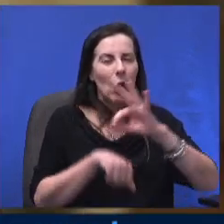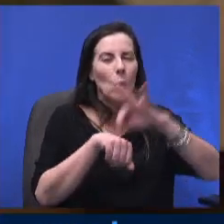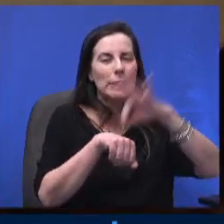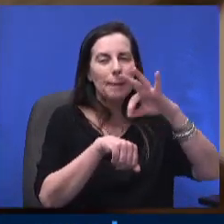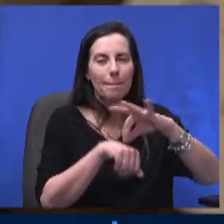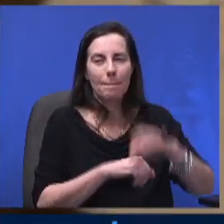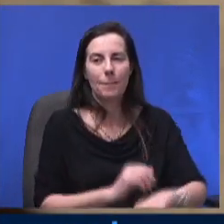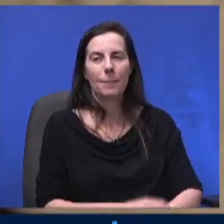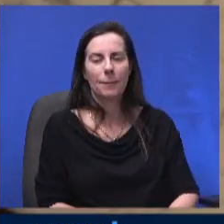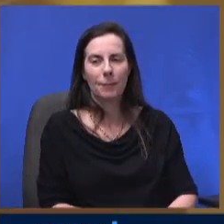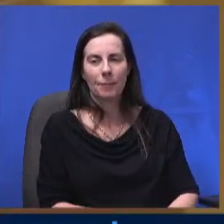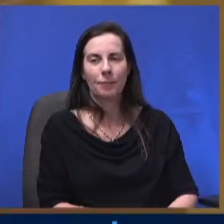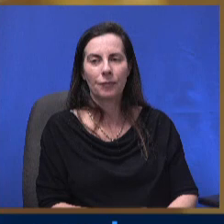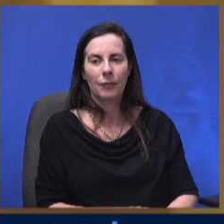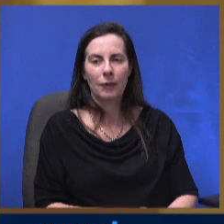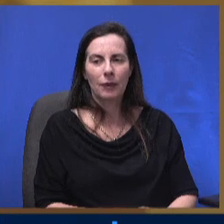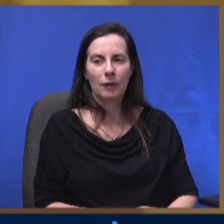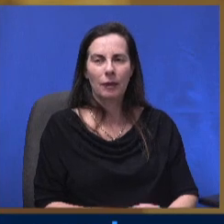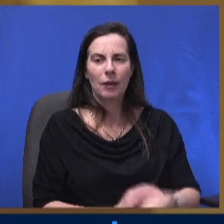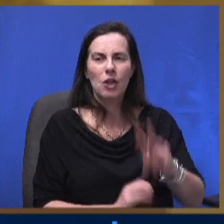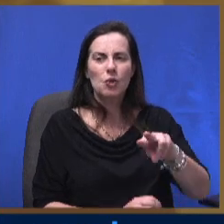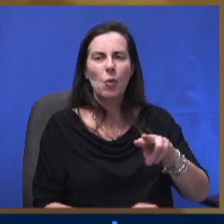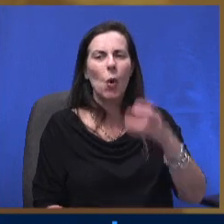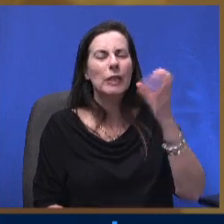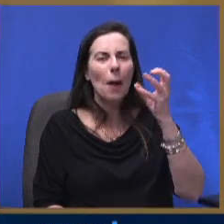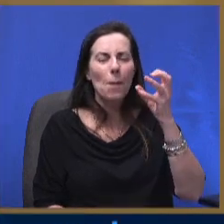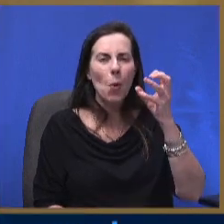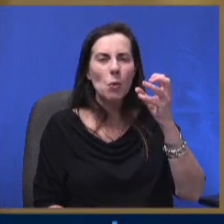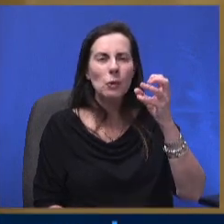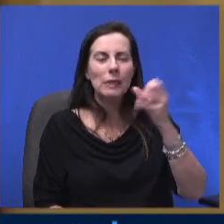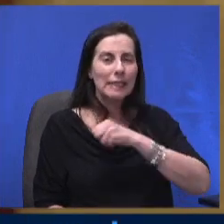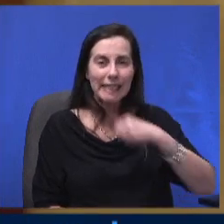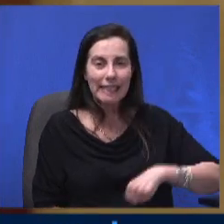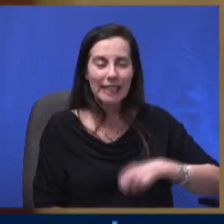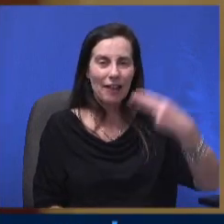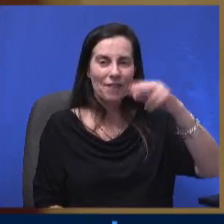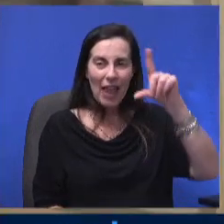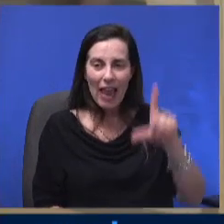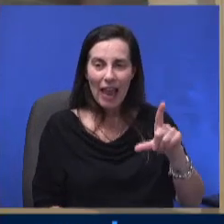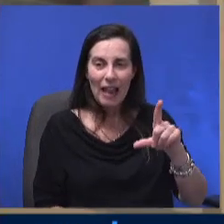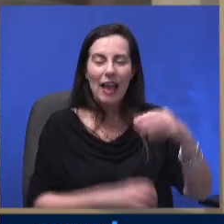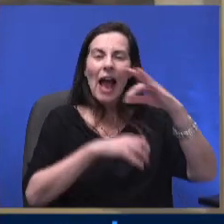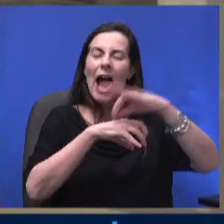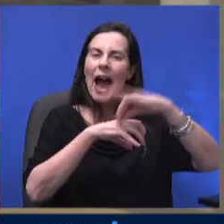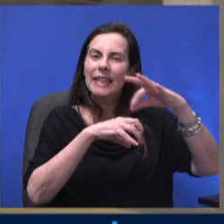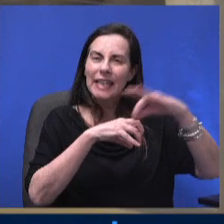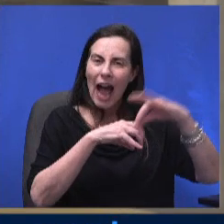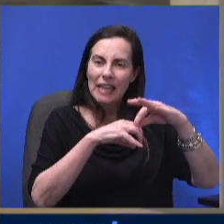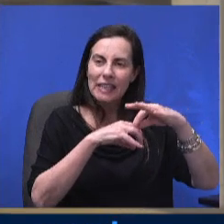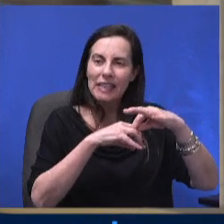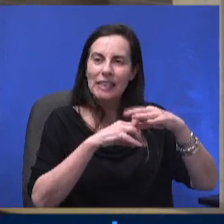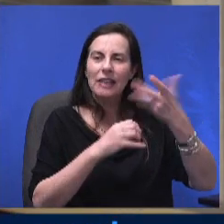פה יש לי קמבוצ'ת תפוז סיני ואל, קמבוצ'ת אננס וגרניום, קמבוצ'ת תותים